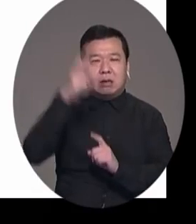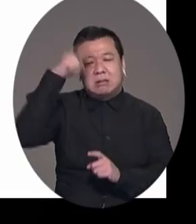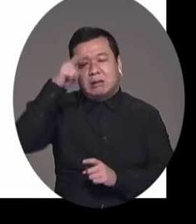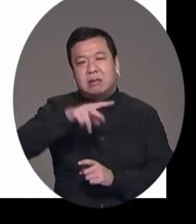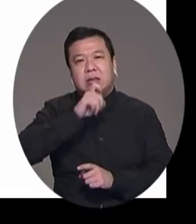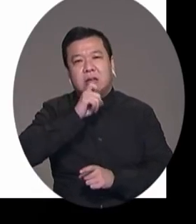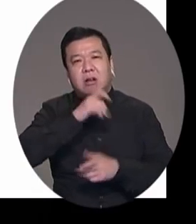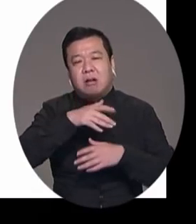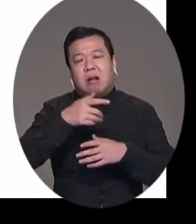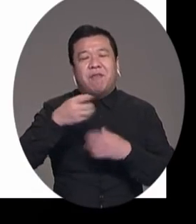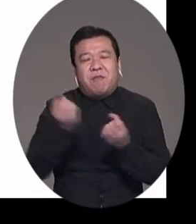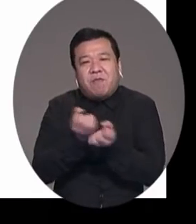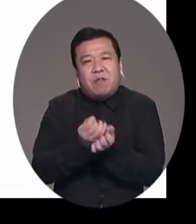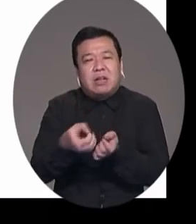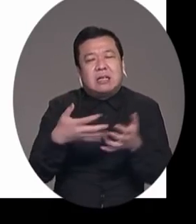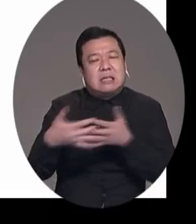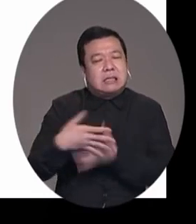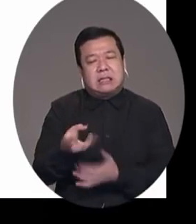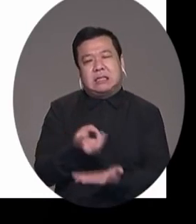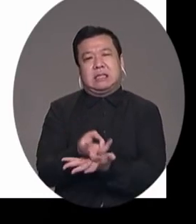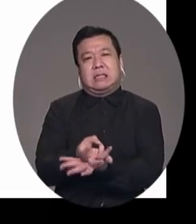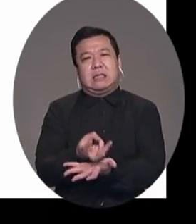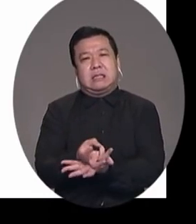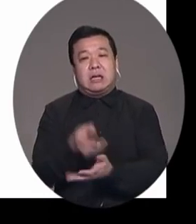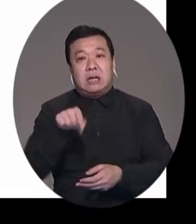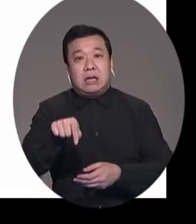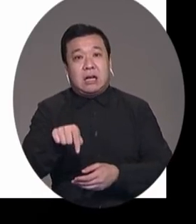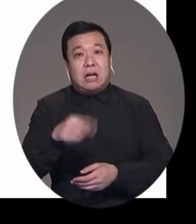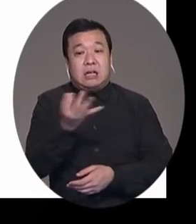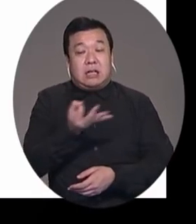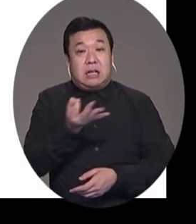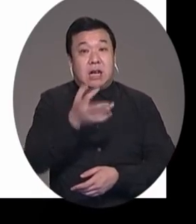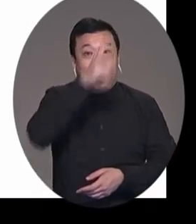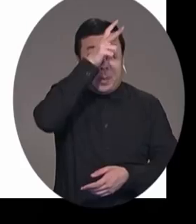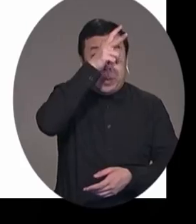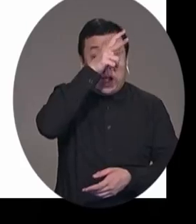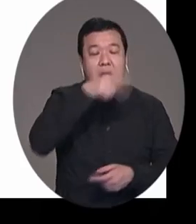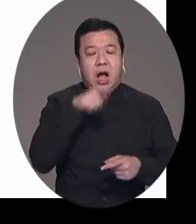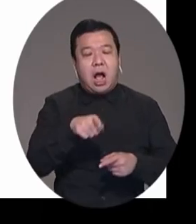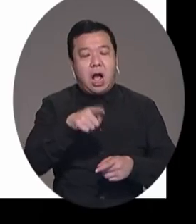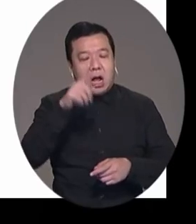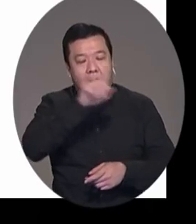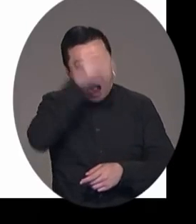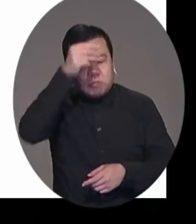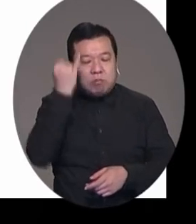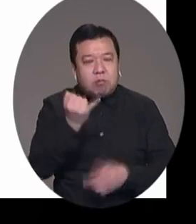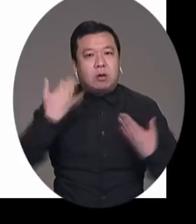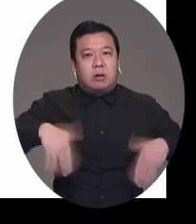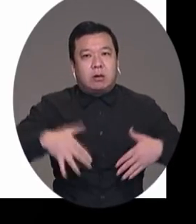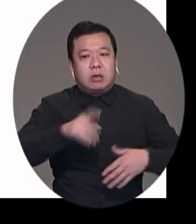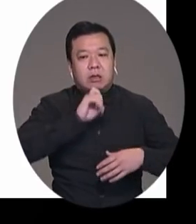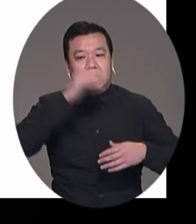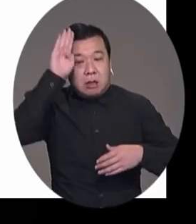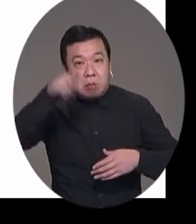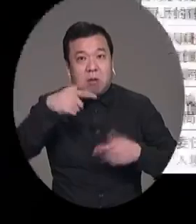日常好平常會發生嘅事情，又重申三名官員已經吸取教訓，將來一定會更加符